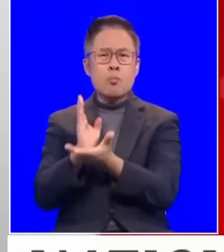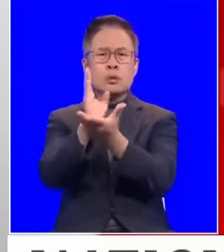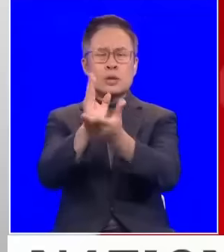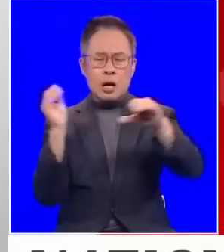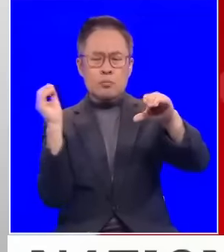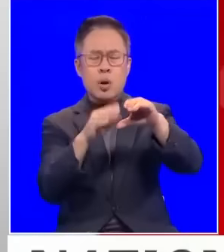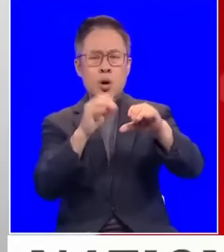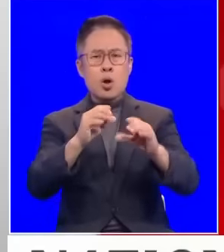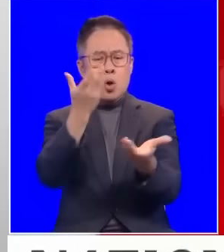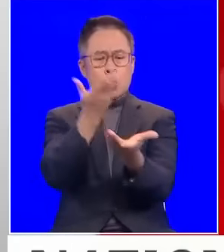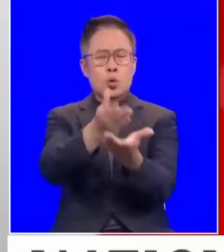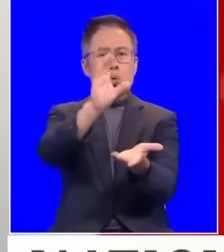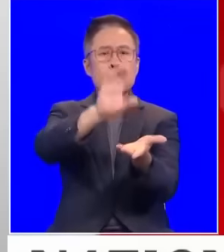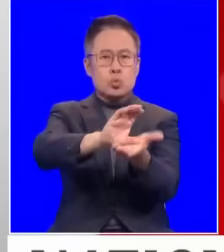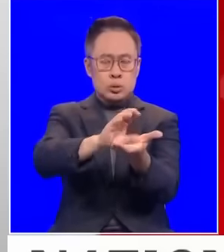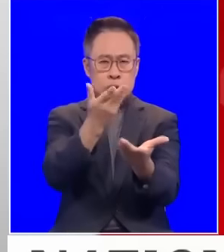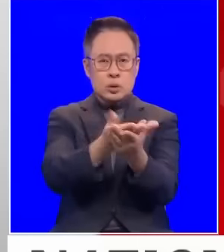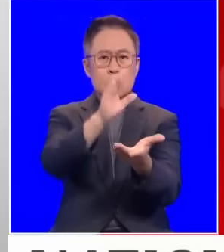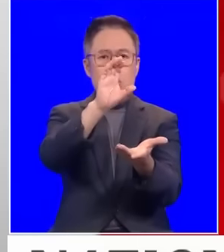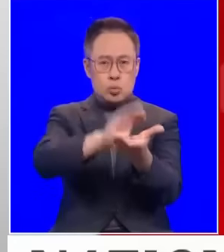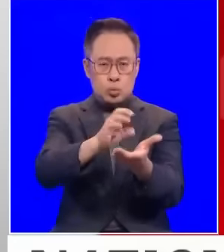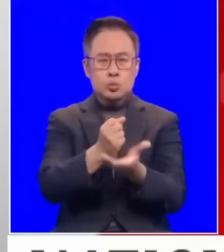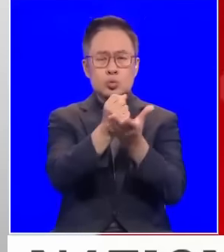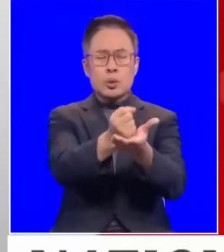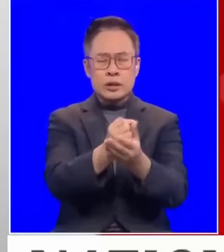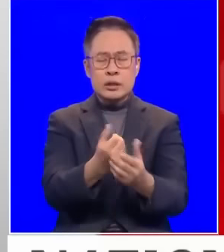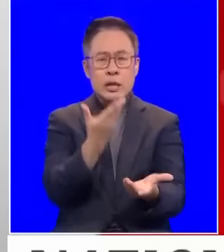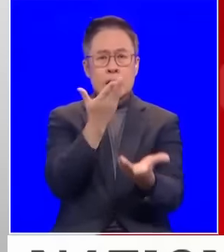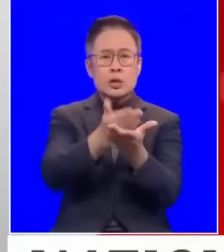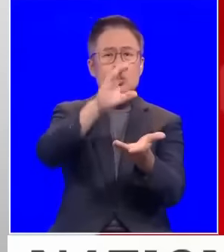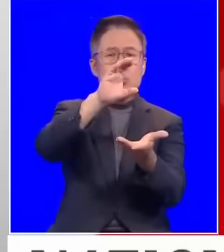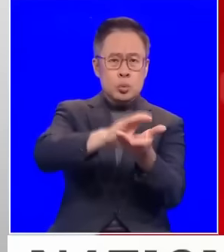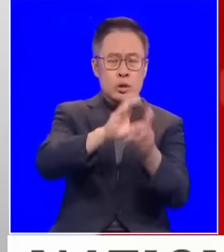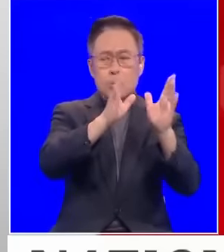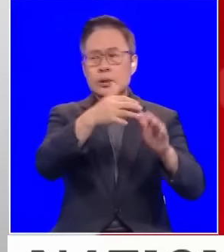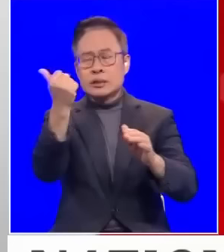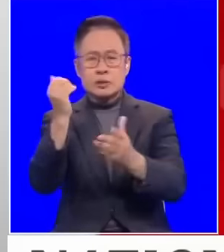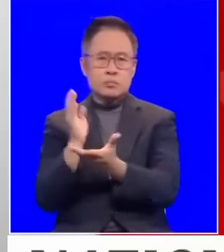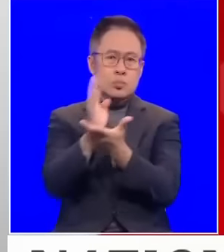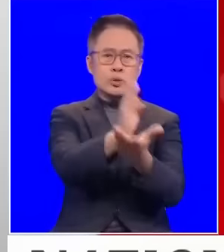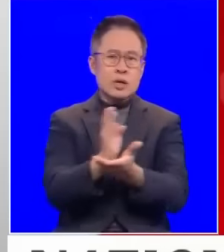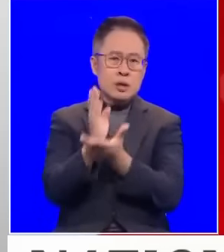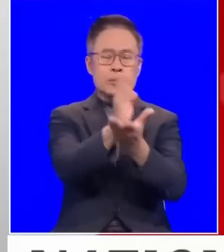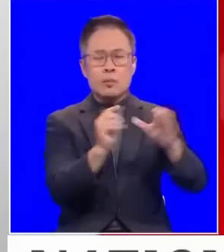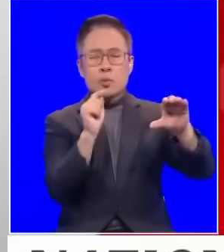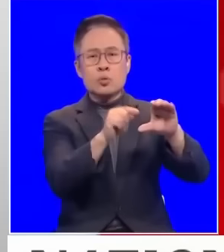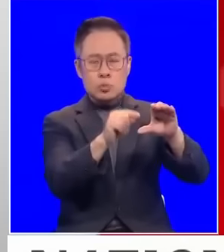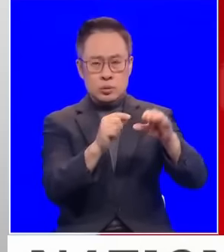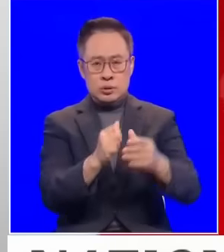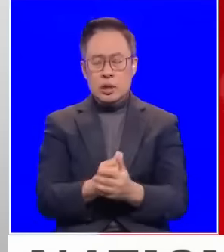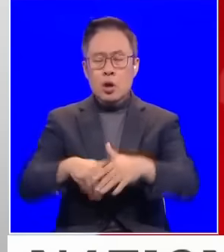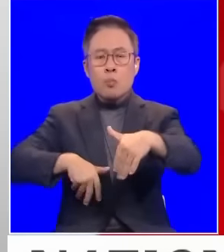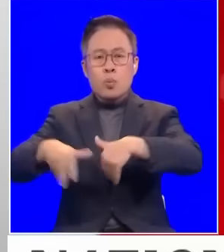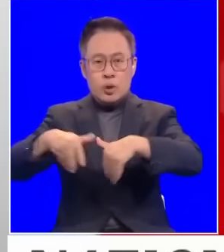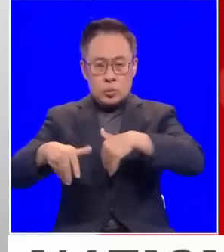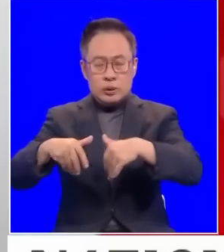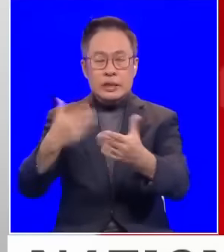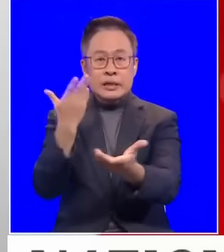นอยู่เนี่ยพี่ก็มีเงินกองทุนช่วยมาดังนั้นวันนี้ถ้าอยากจะคืนก็คืนให้สังคมก็คือเ คืนกองทุนแล้วเงินกองทุนจะไปช่ว